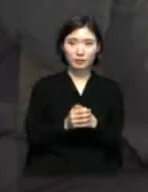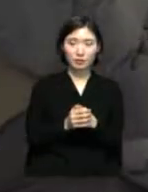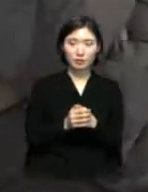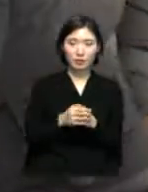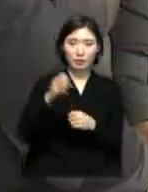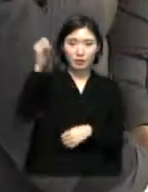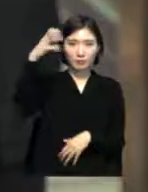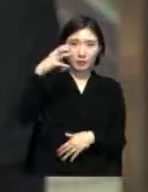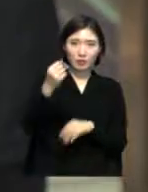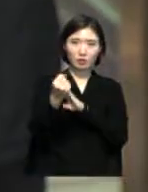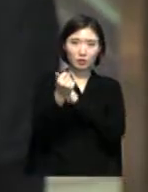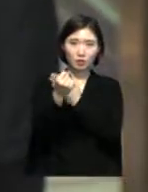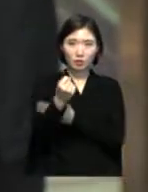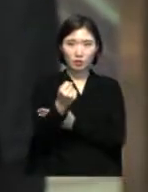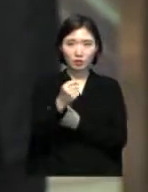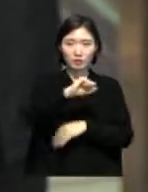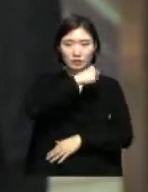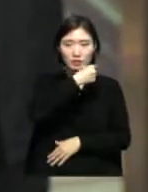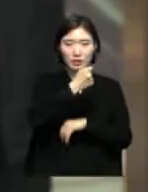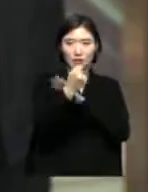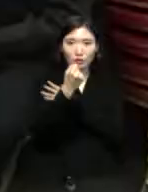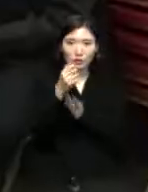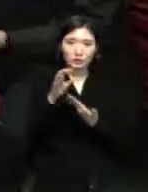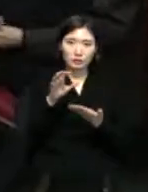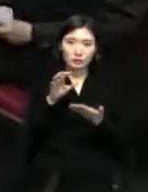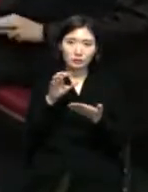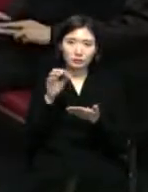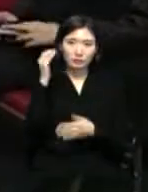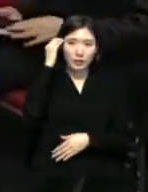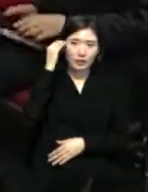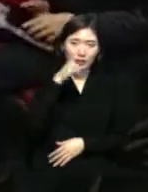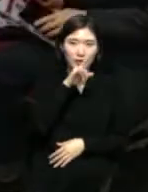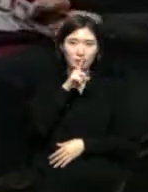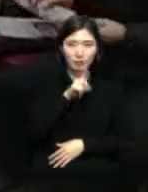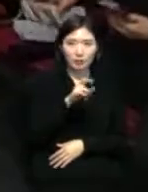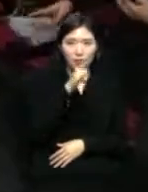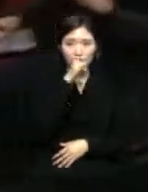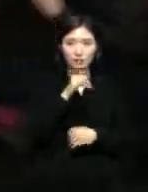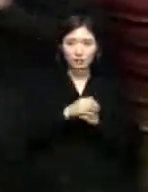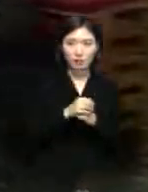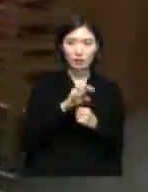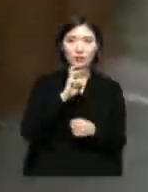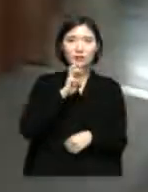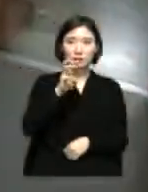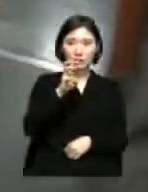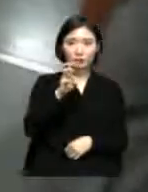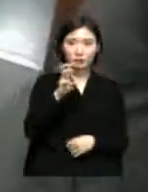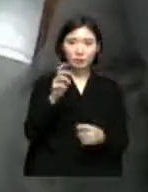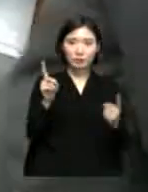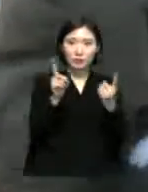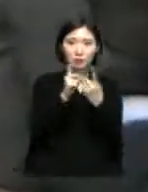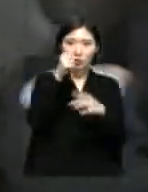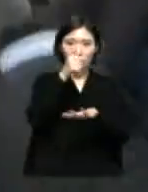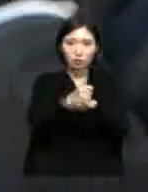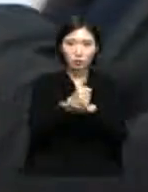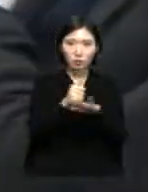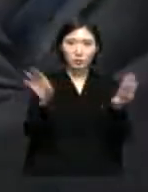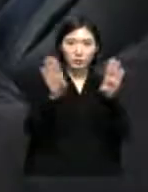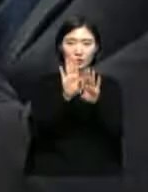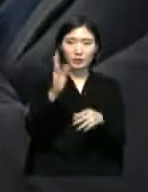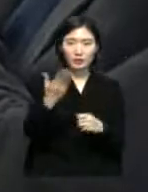조망권과 재산권 침해를 주장하는 주민도 있었습니다. 공청회는 30여 분 만에 또다시 파행으로 치닫았습니다.